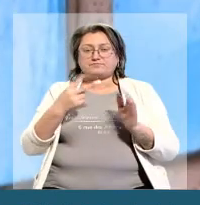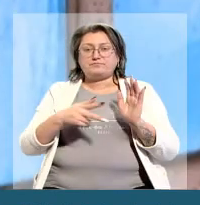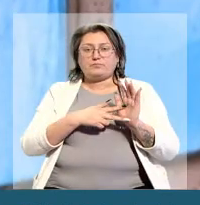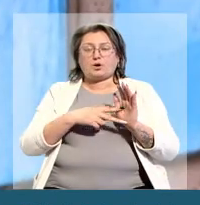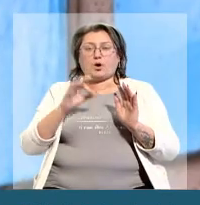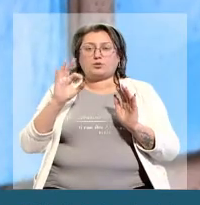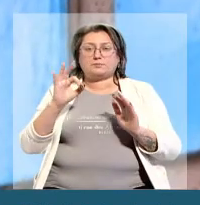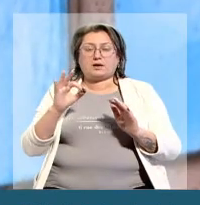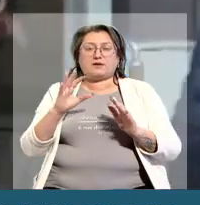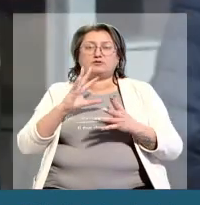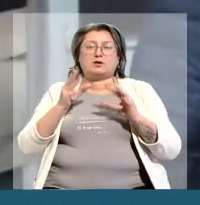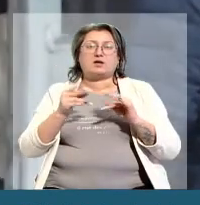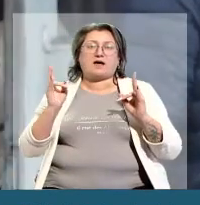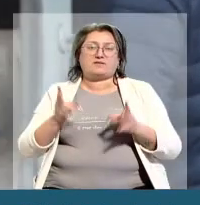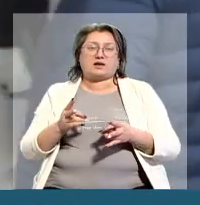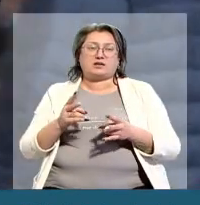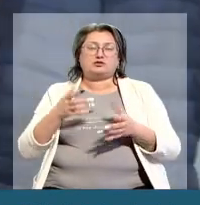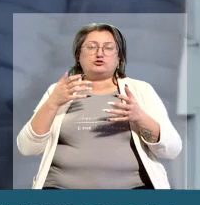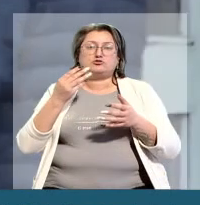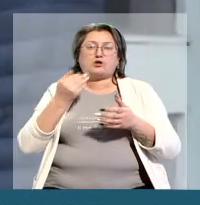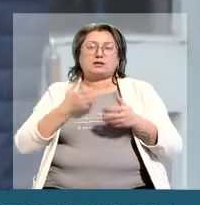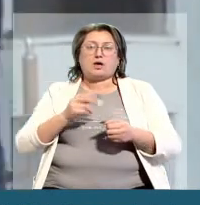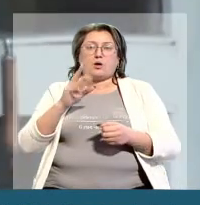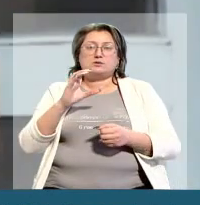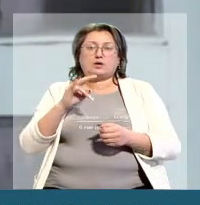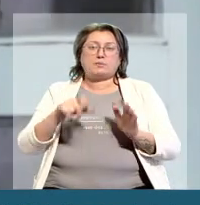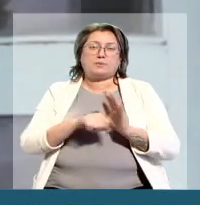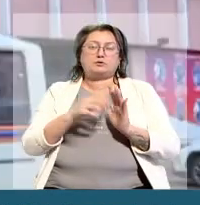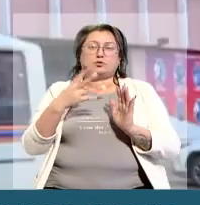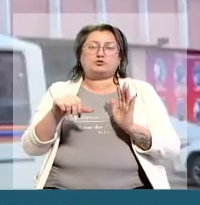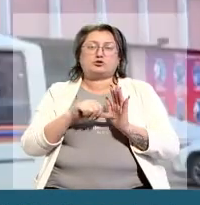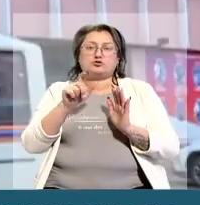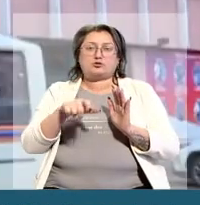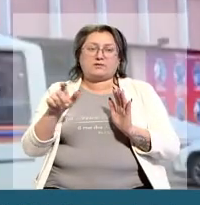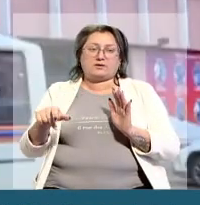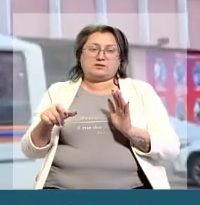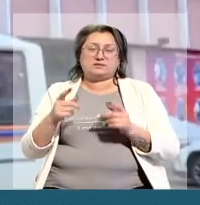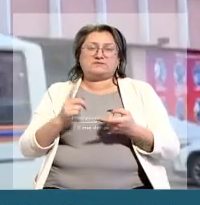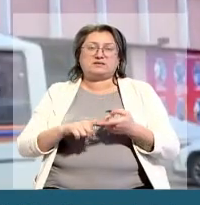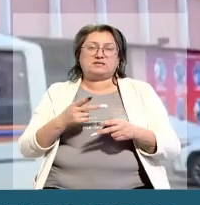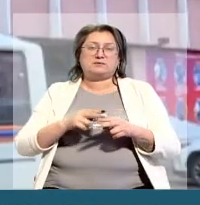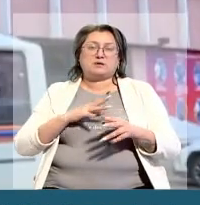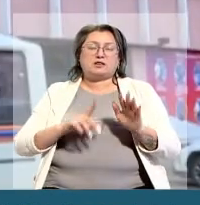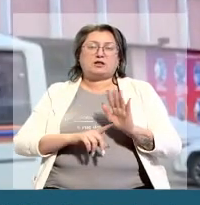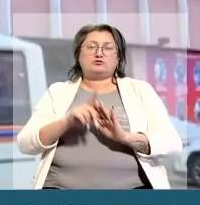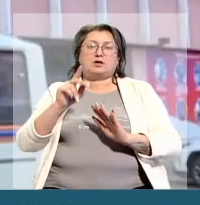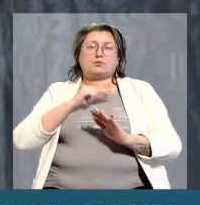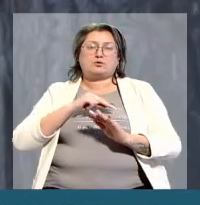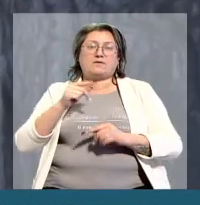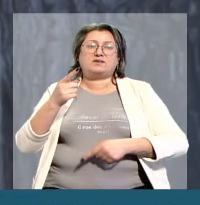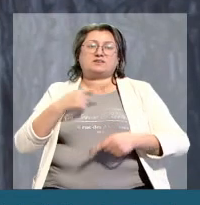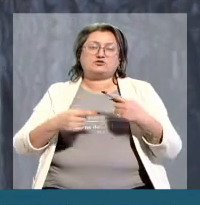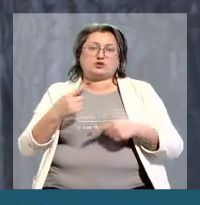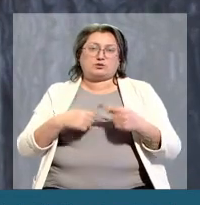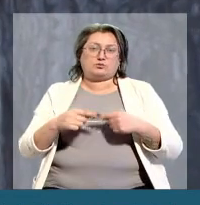Костенко шахтасында апат болып, 46 адам қаза тапты. Осыған байланысты кәсіпорынның меншік иелігін мемлекетке қайтару туралы жұмыстары